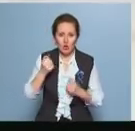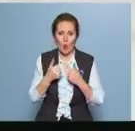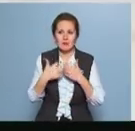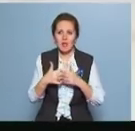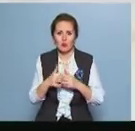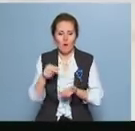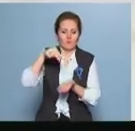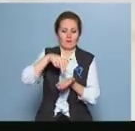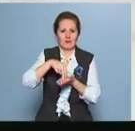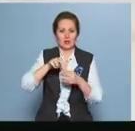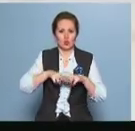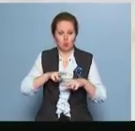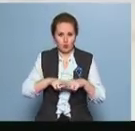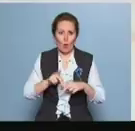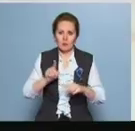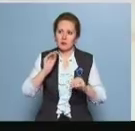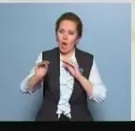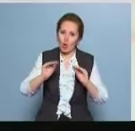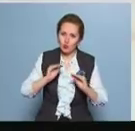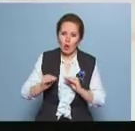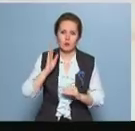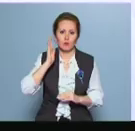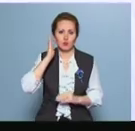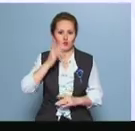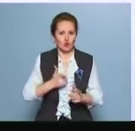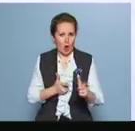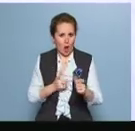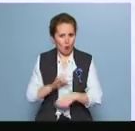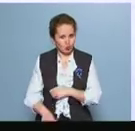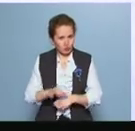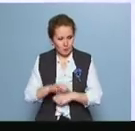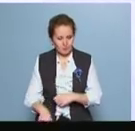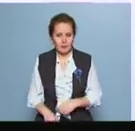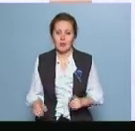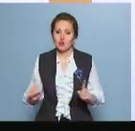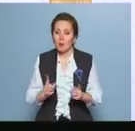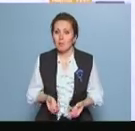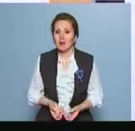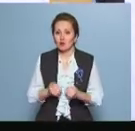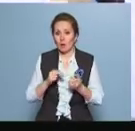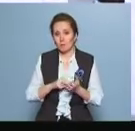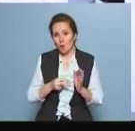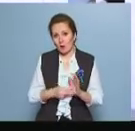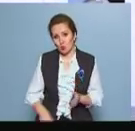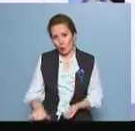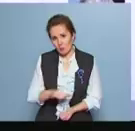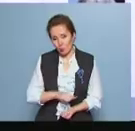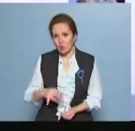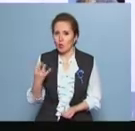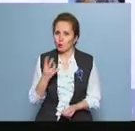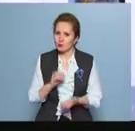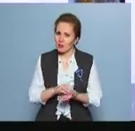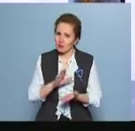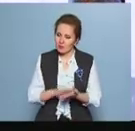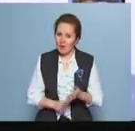который, значит, ну, сооружает будущее оружие. Чтобы поддержать проект из Удмуртии, нужно зарегистрироваться на